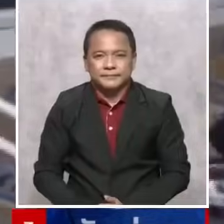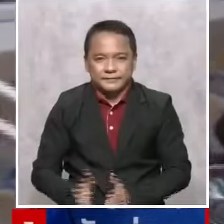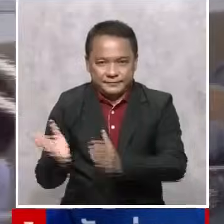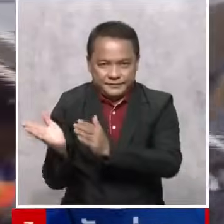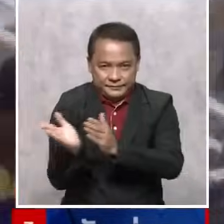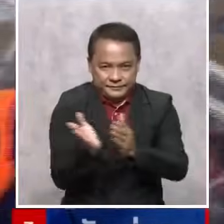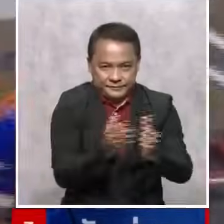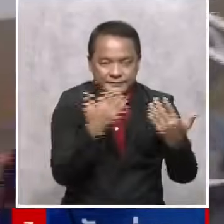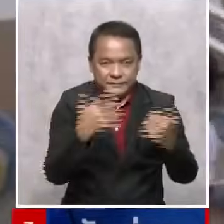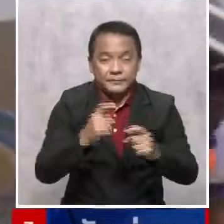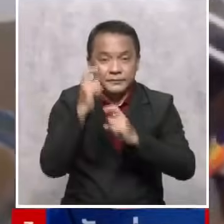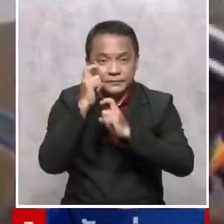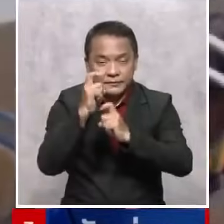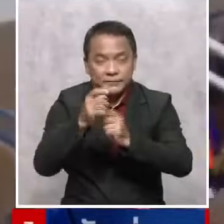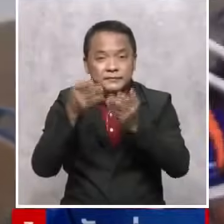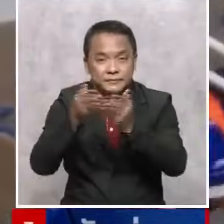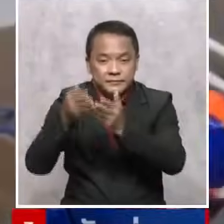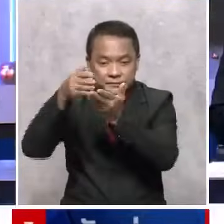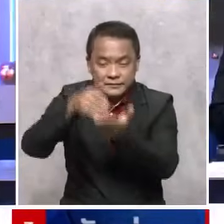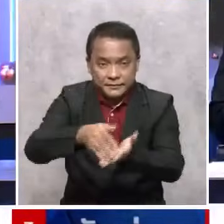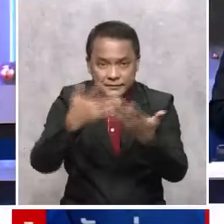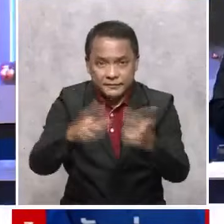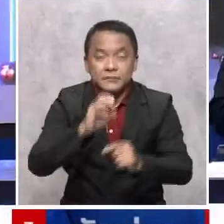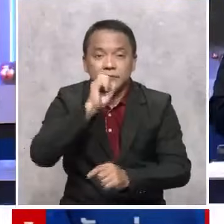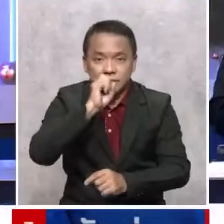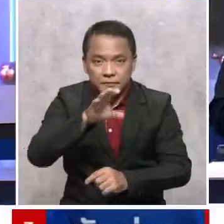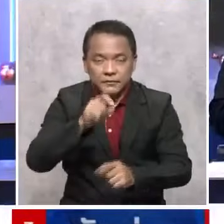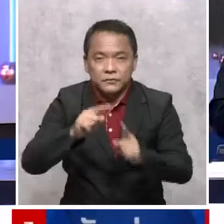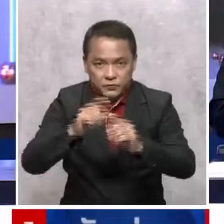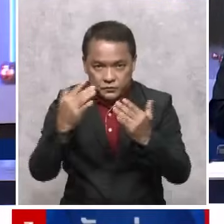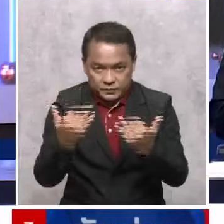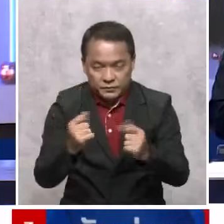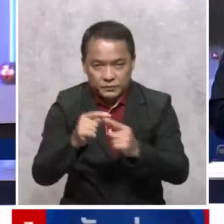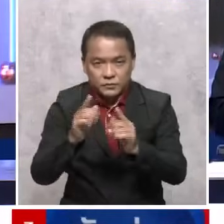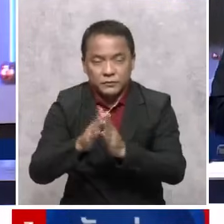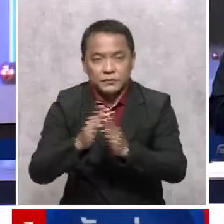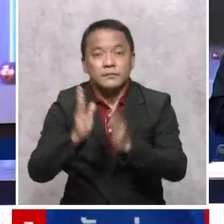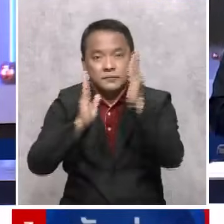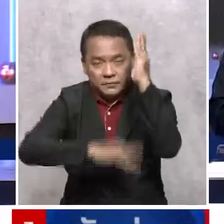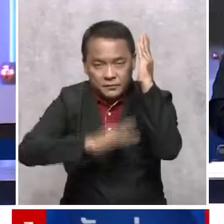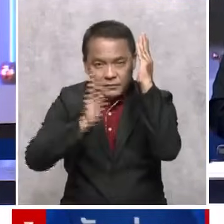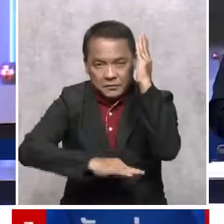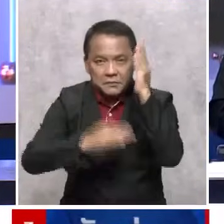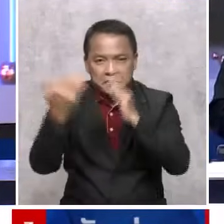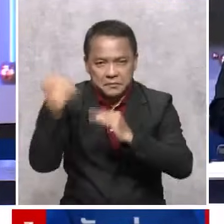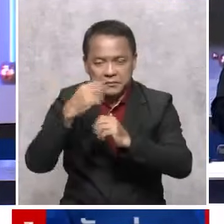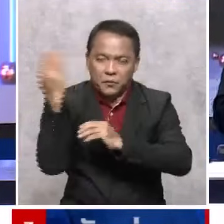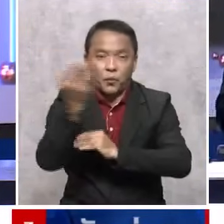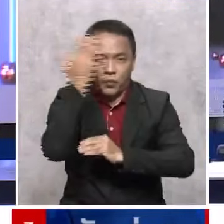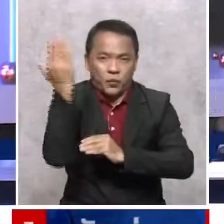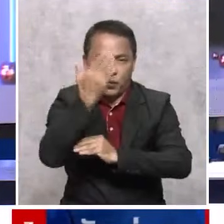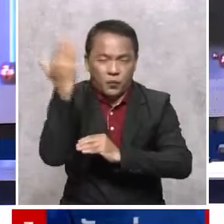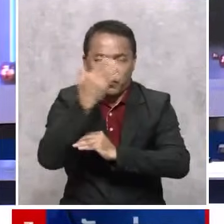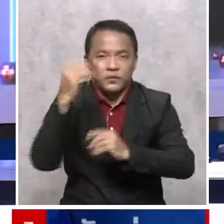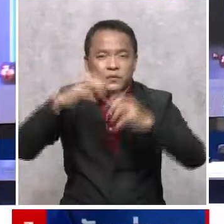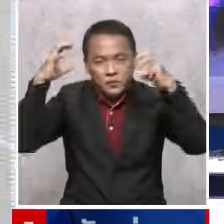จากเรื่องของอุบัติเหตุเรือร่มแล้วนะคะอย่างที่บอกไปว่าช่วงนี้ในส่วนของพื้นที่ภาคใต้เนี่ยมีมรสุมนะคะ